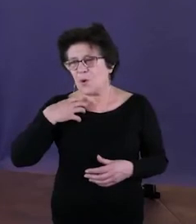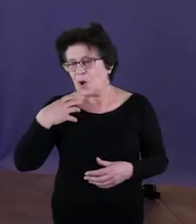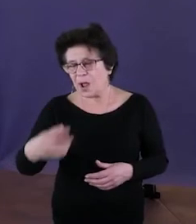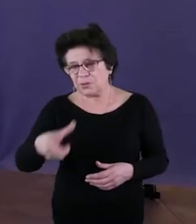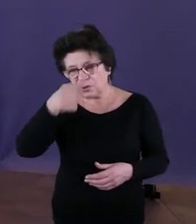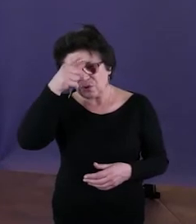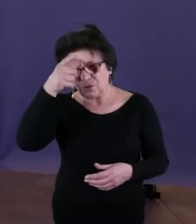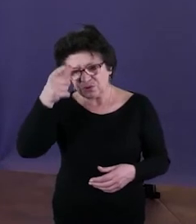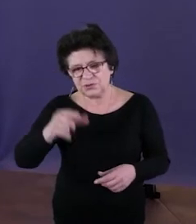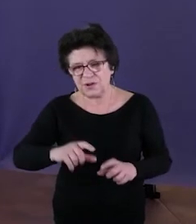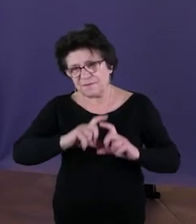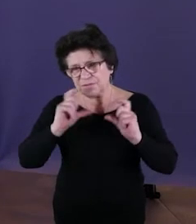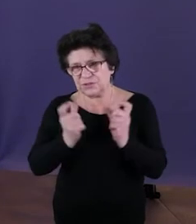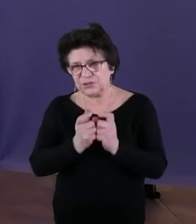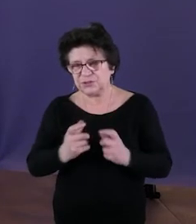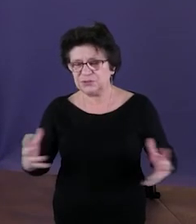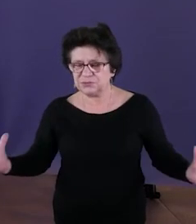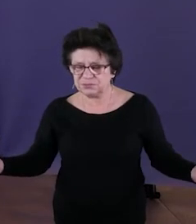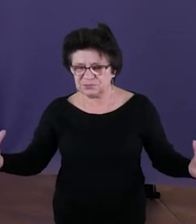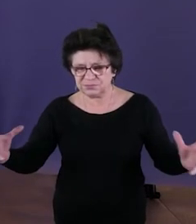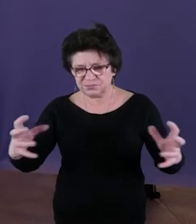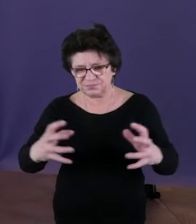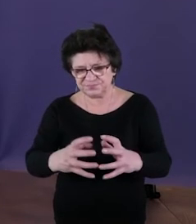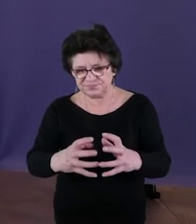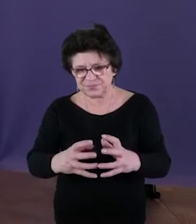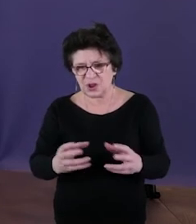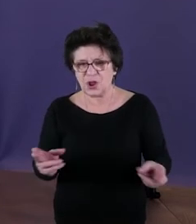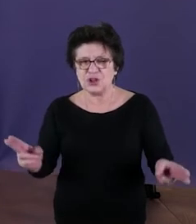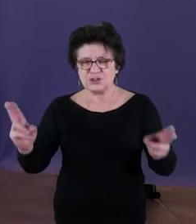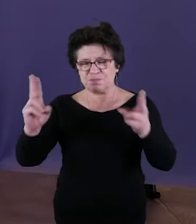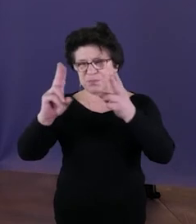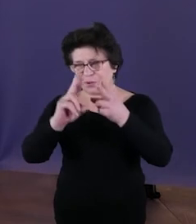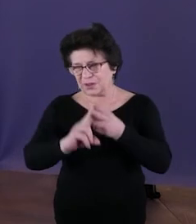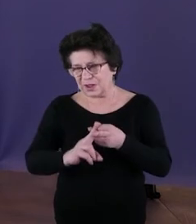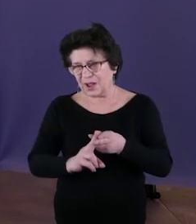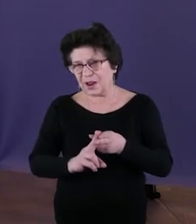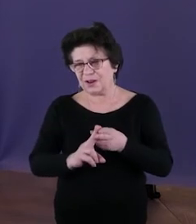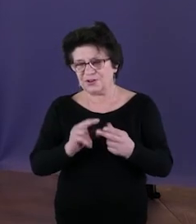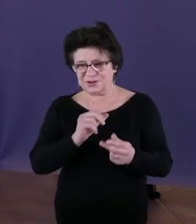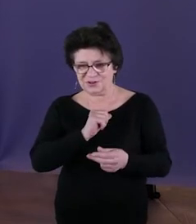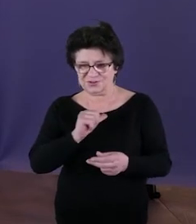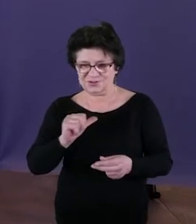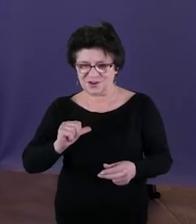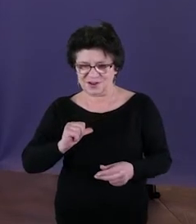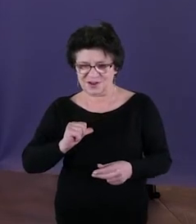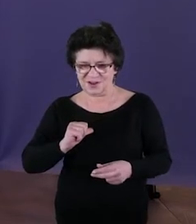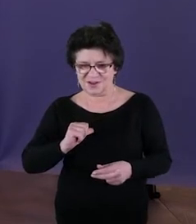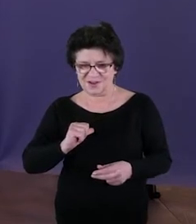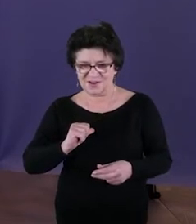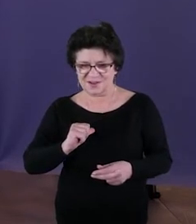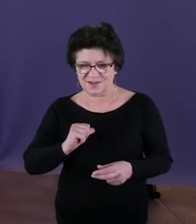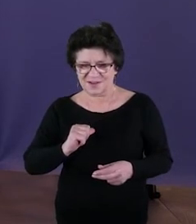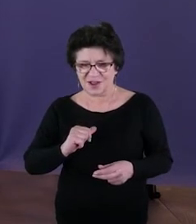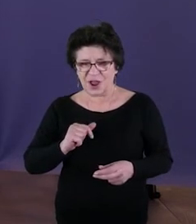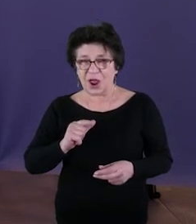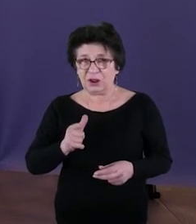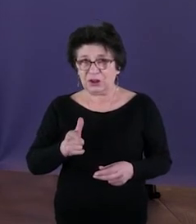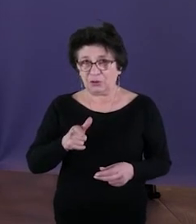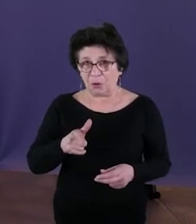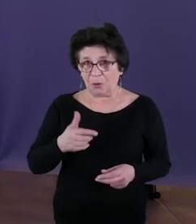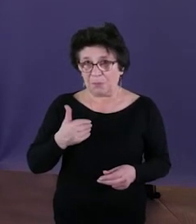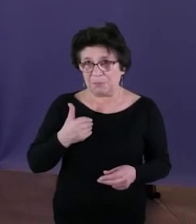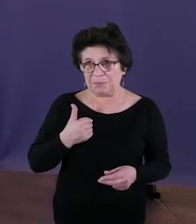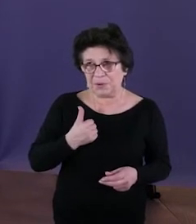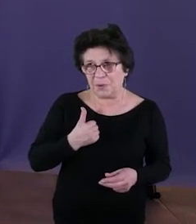ci wszyscy ludzie się ze sobą gdzieś spotykali i by nadać jakiś większe Większą tajemniczość